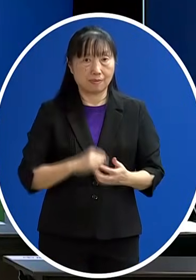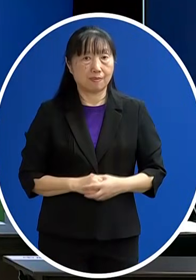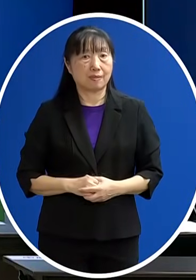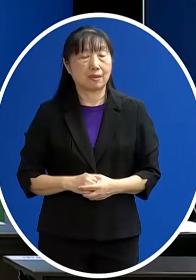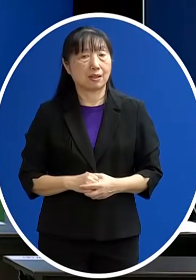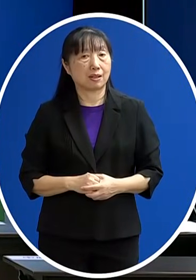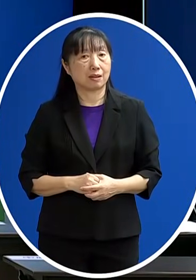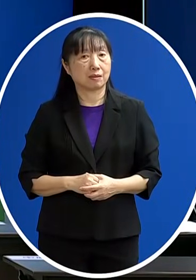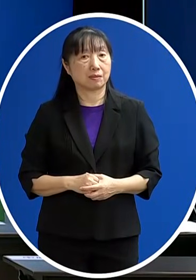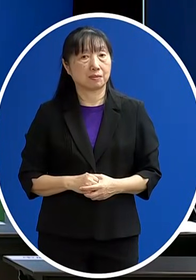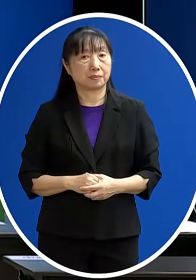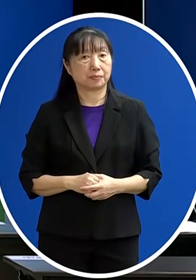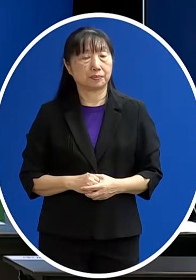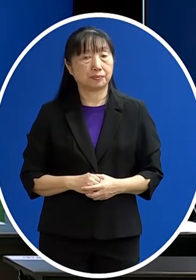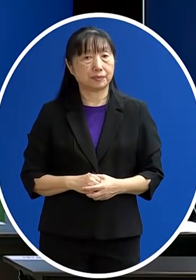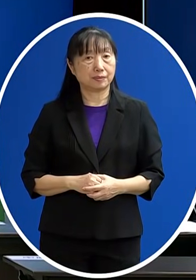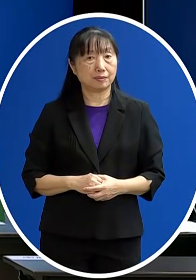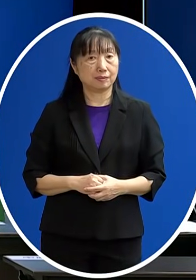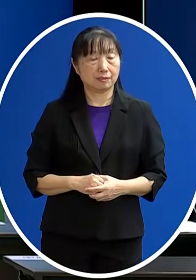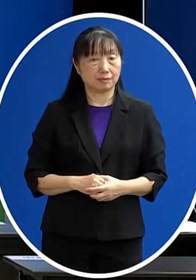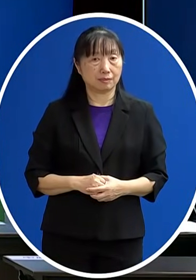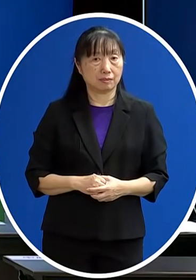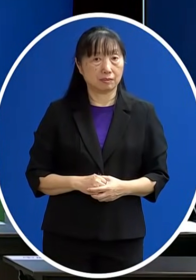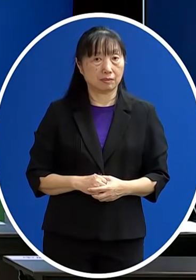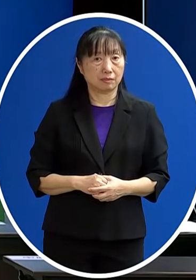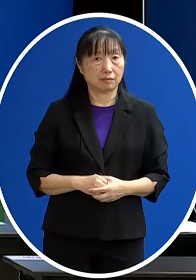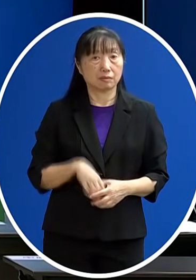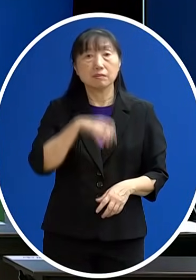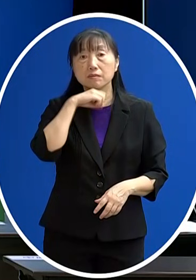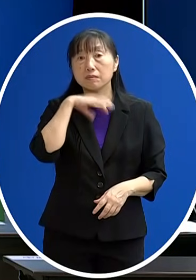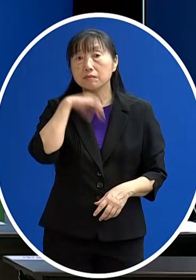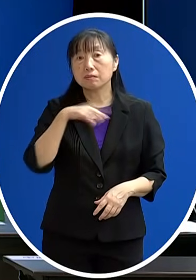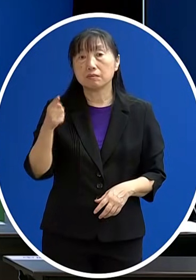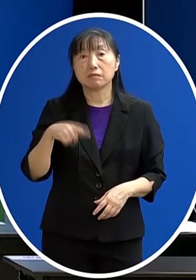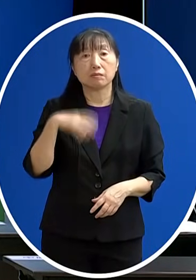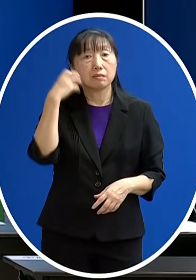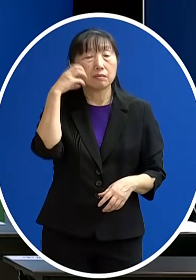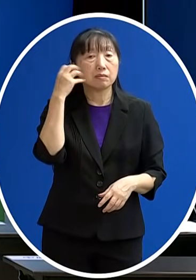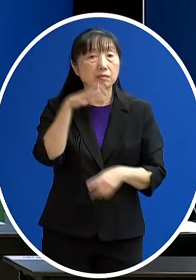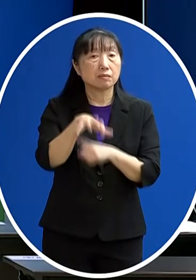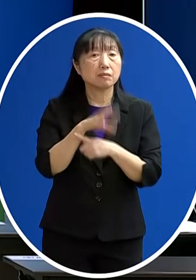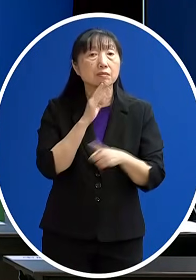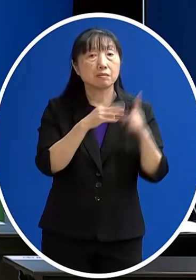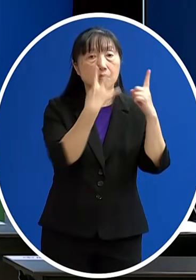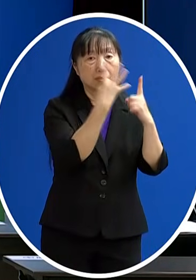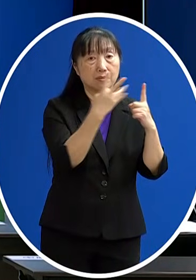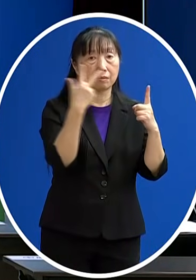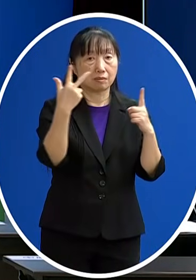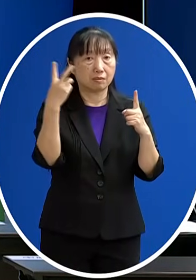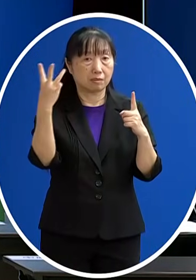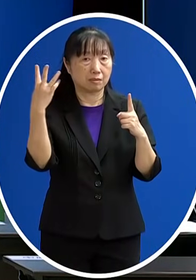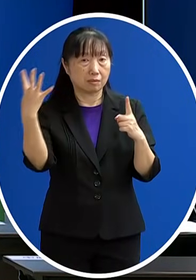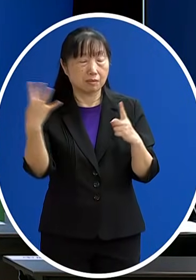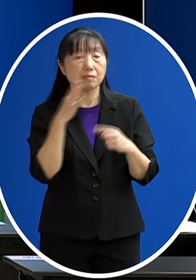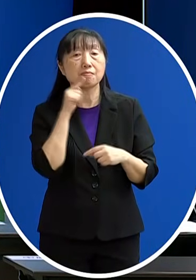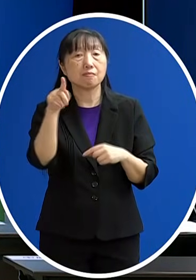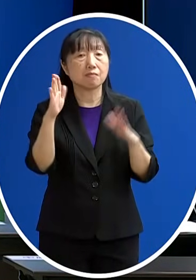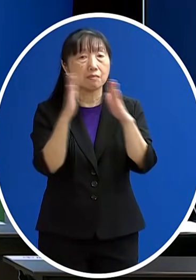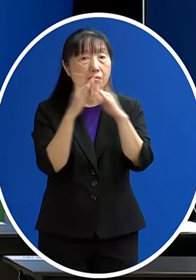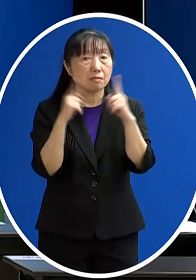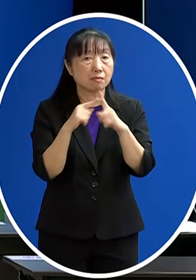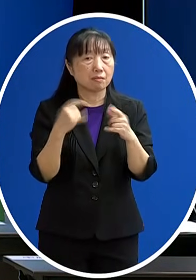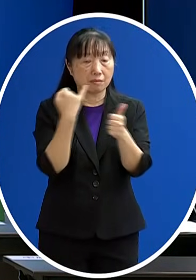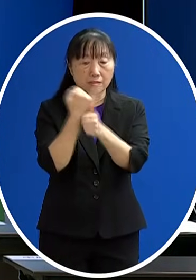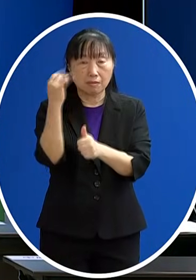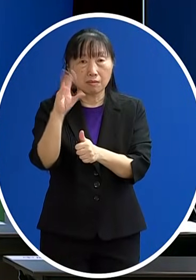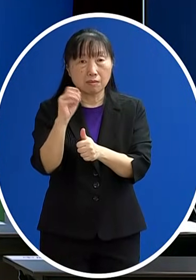指挥官。这边再帮东升问一题，就是屏东果农案14734，他的家人或太太有